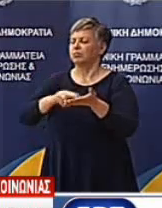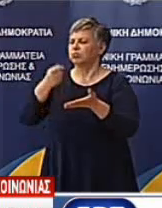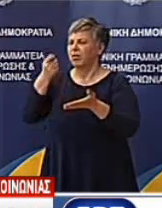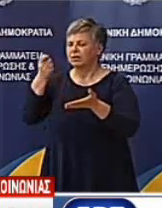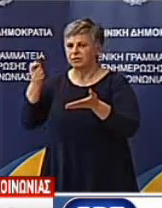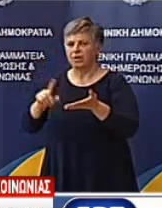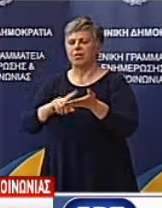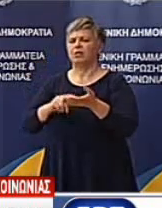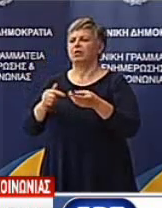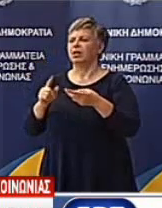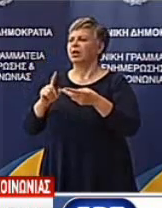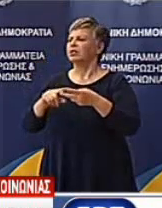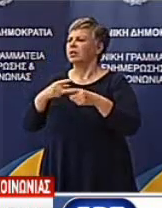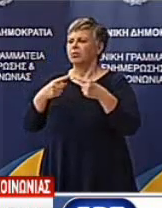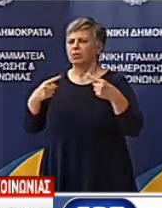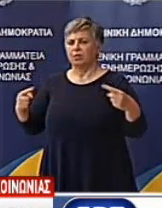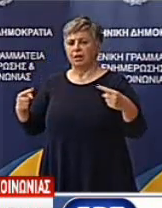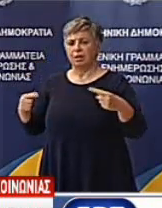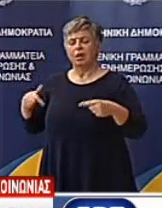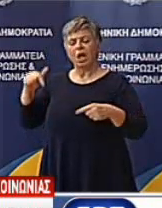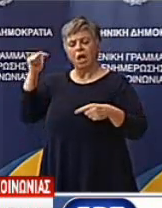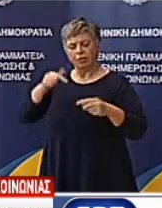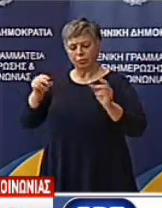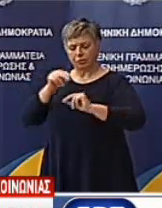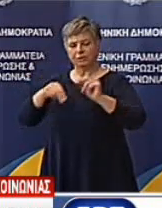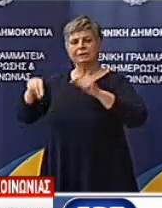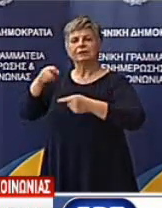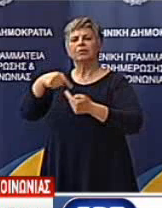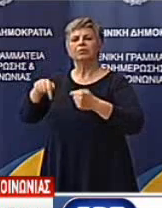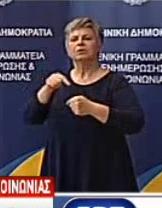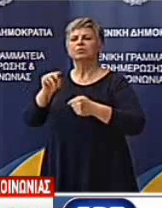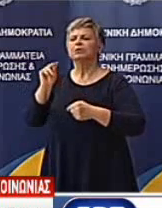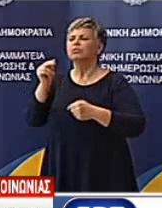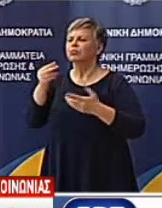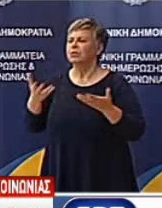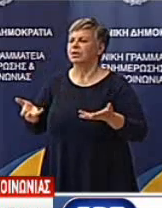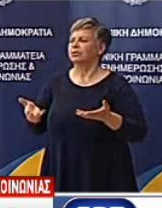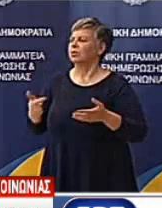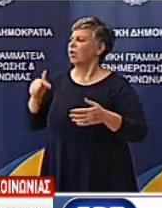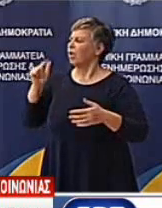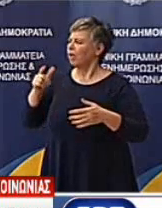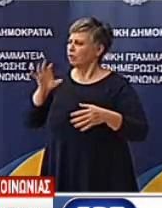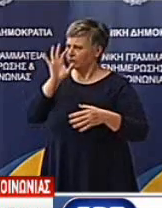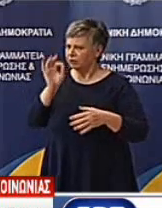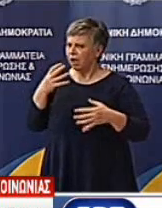ζητήματα διαρκής και με την κοινοβουλευτική ομάδα η οποία καταθέτει συμφωνίες, διαφωνίες